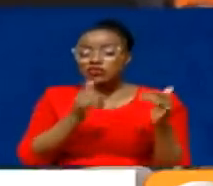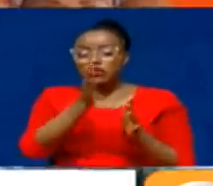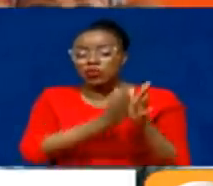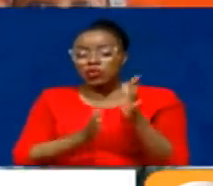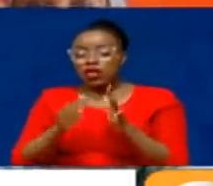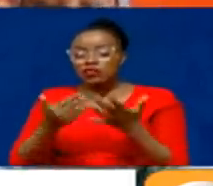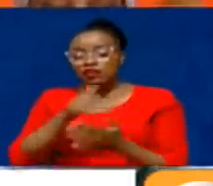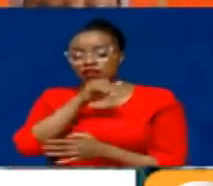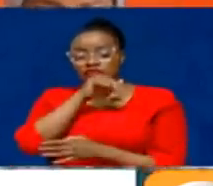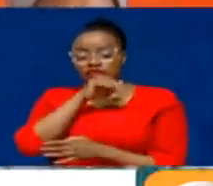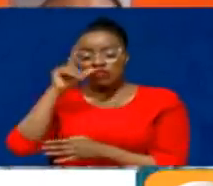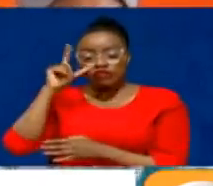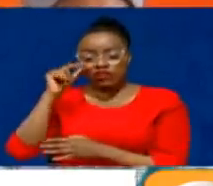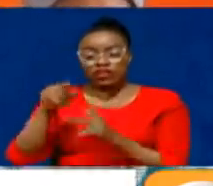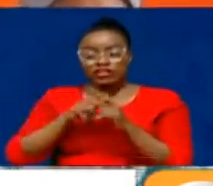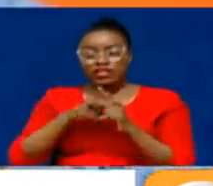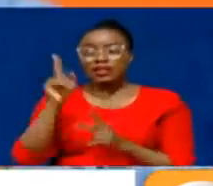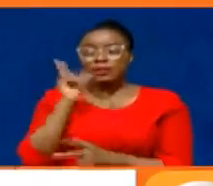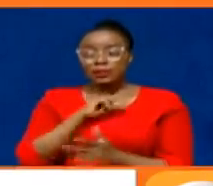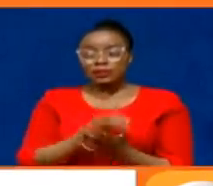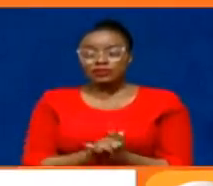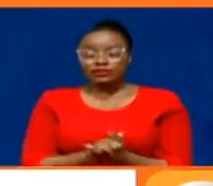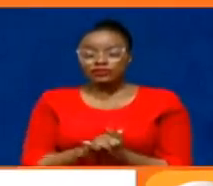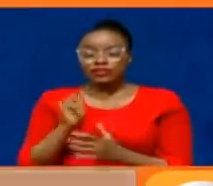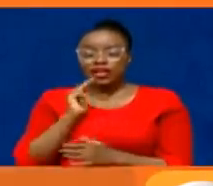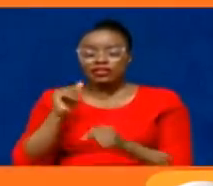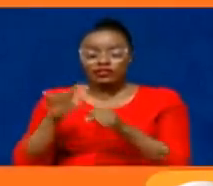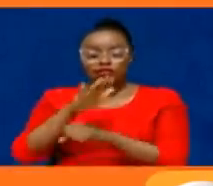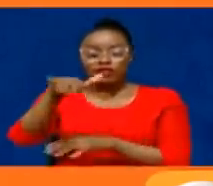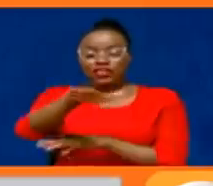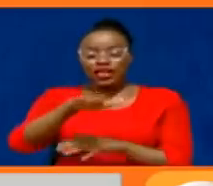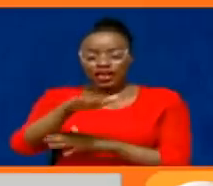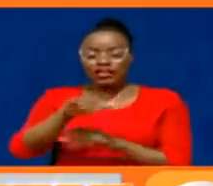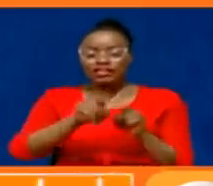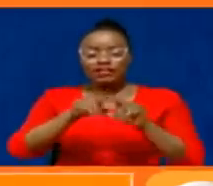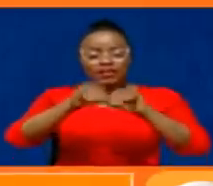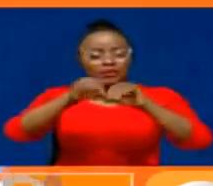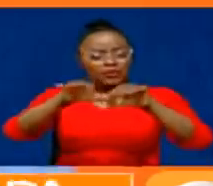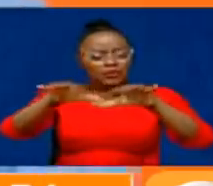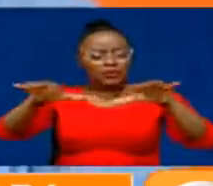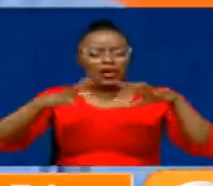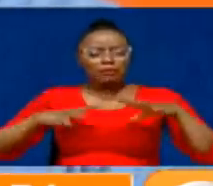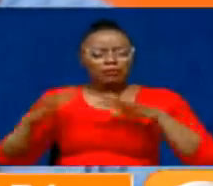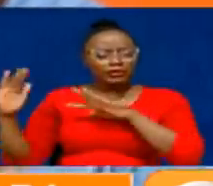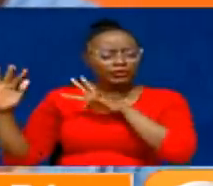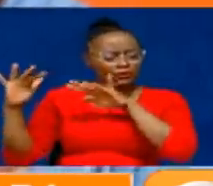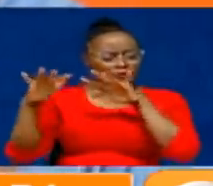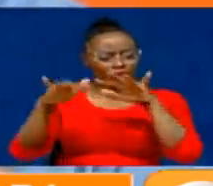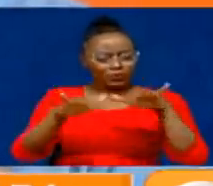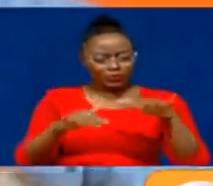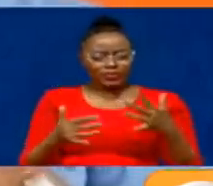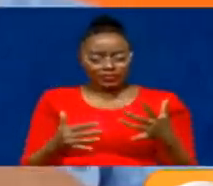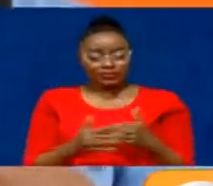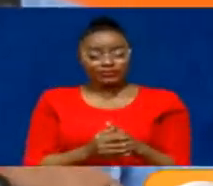kuandaa ujio wa Odinga pwani zimeshaanza. Tujaze hii ground mpaka ipasuke.